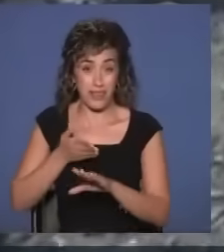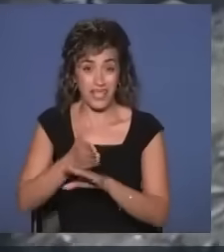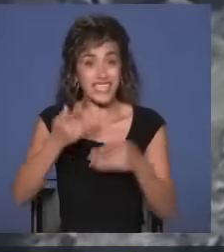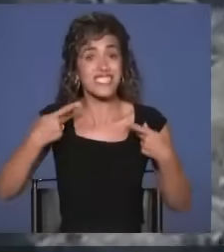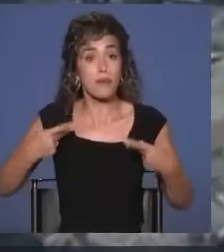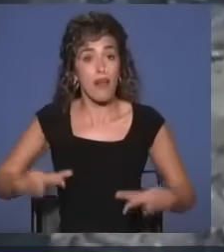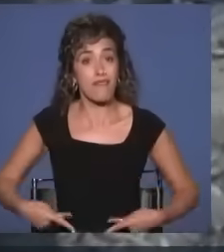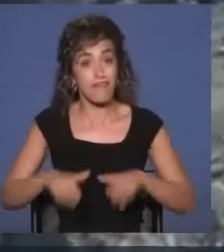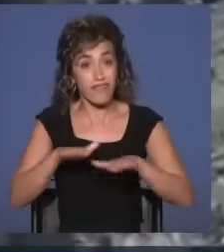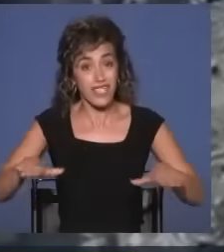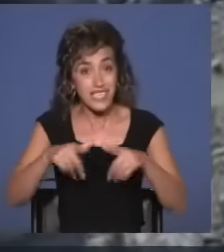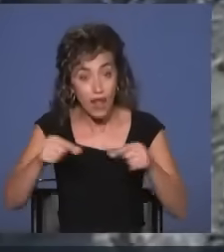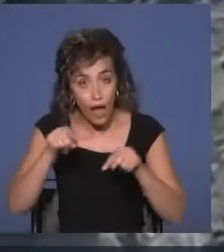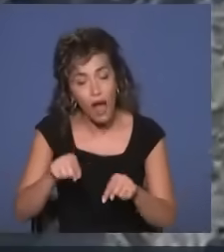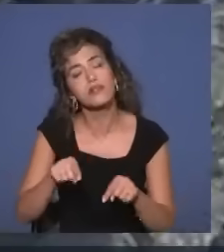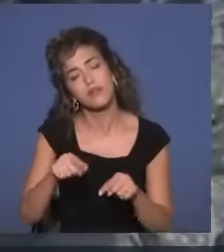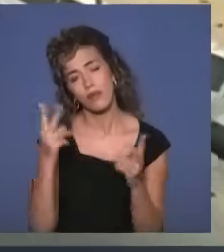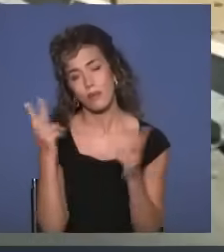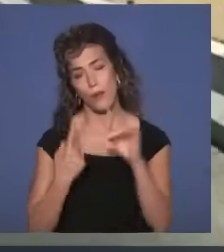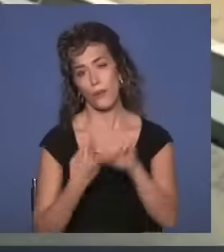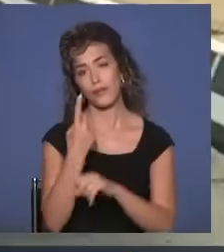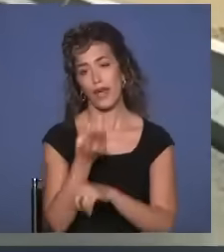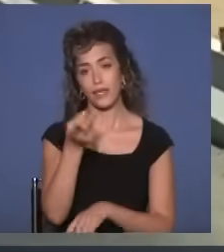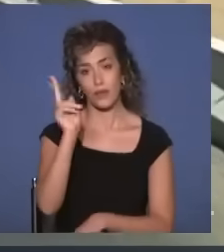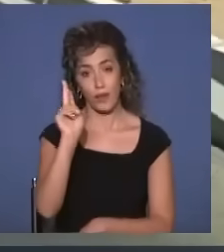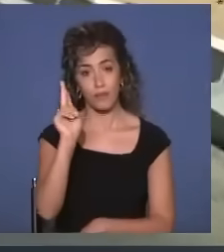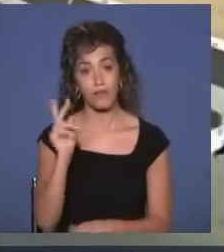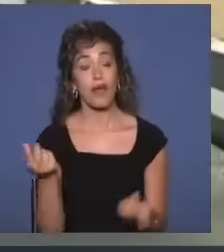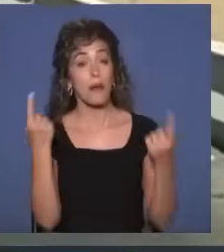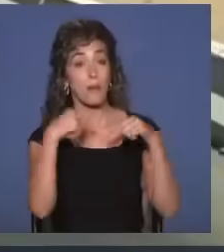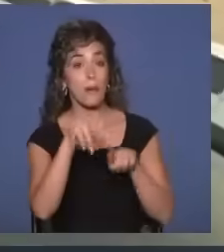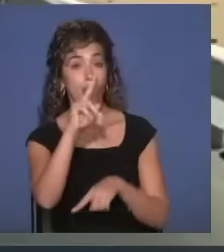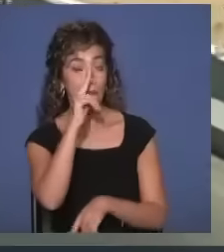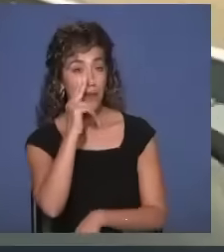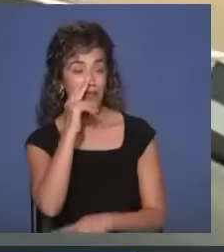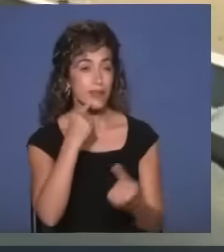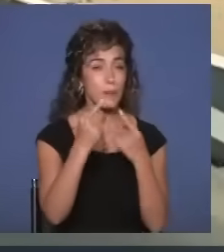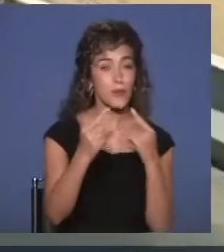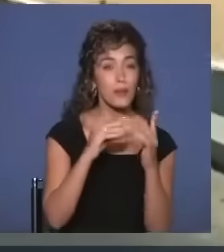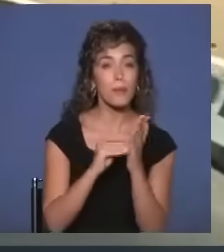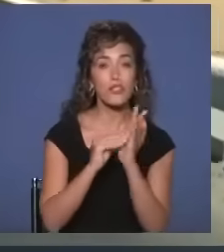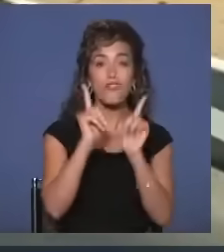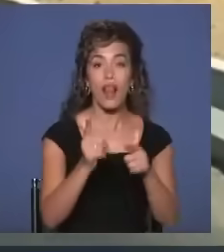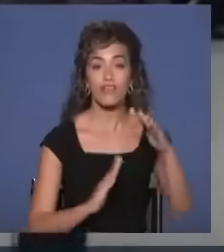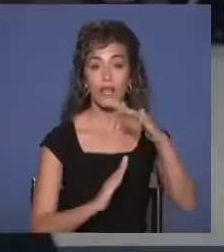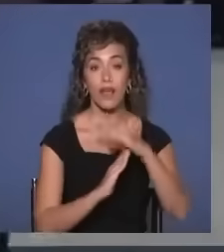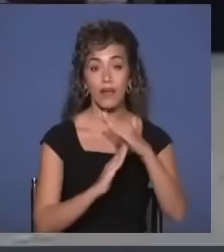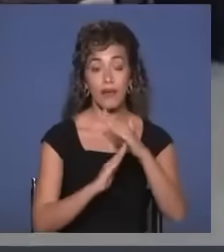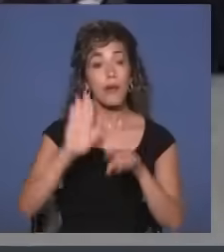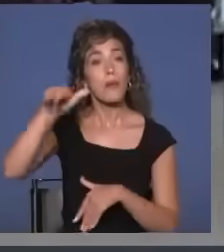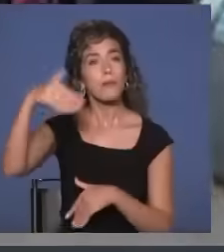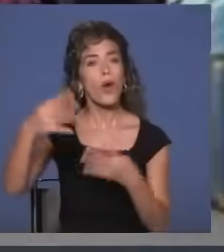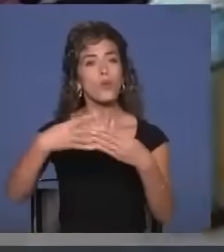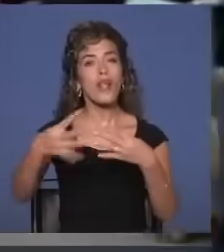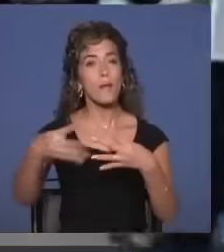הרשמית מתנערים מהדיווחים על מגעים להפסקת אש, מחוץ למעבר רפיח ממתינות מסעיות מצריות עם סיוע לעזה,